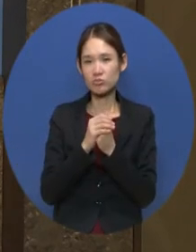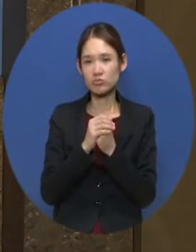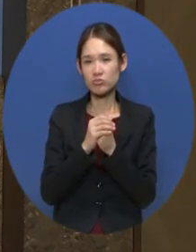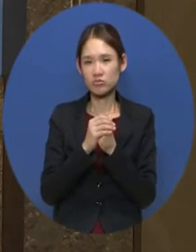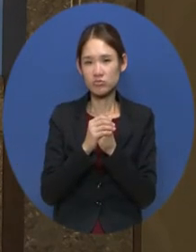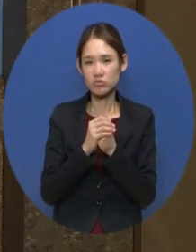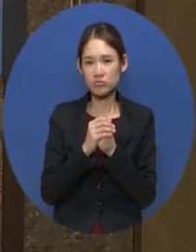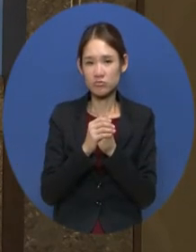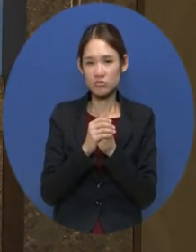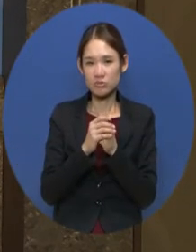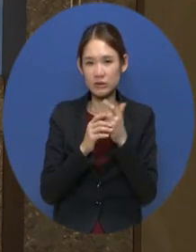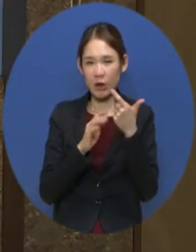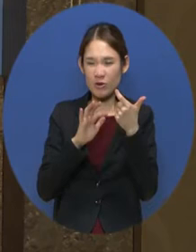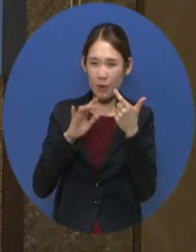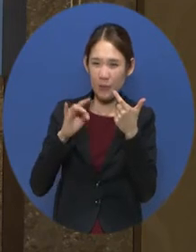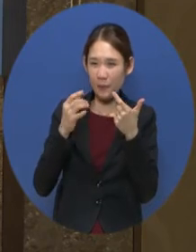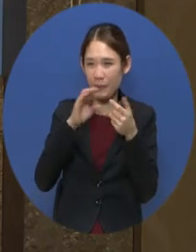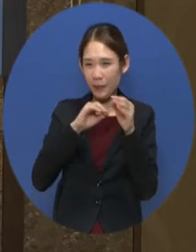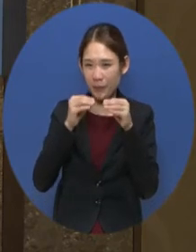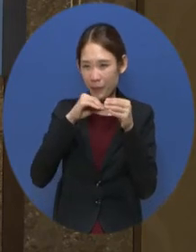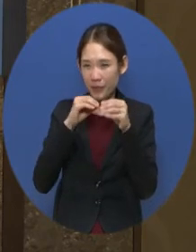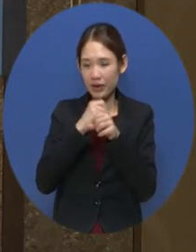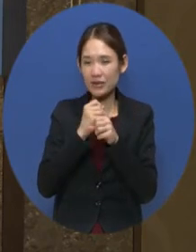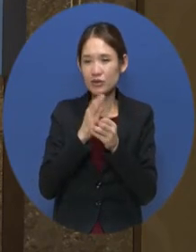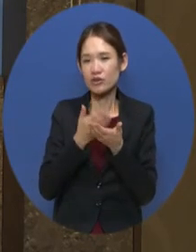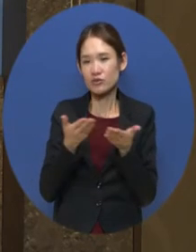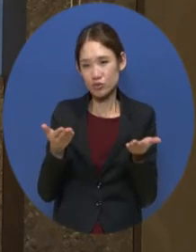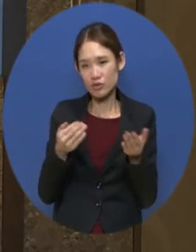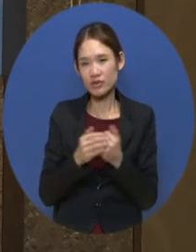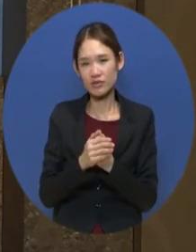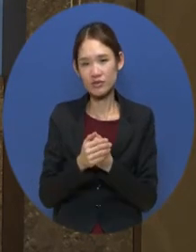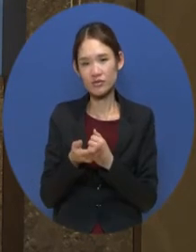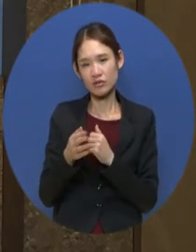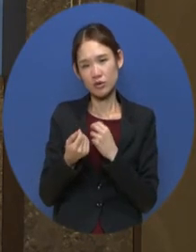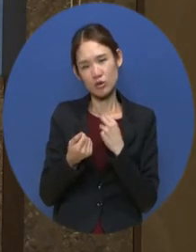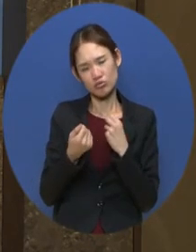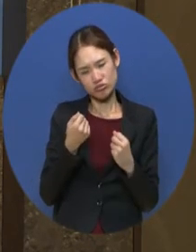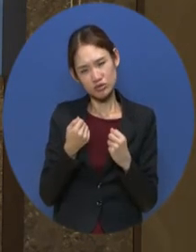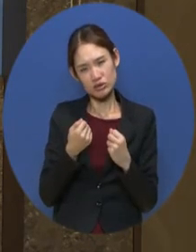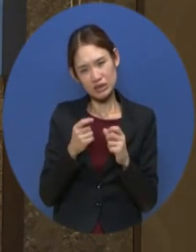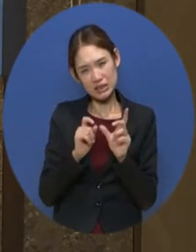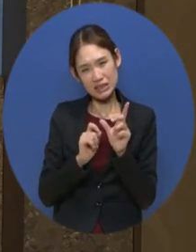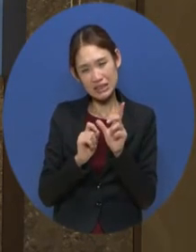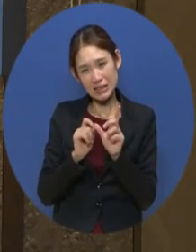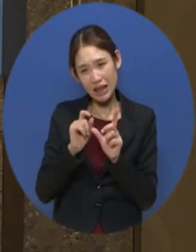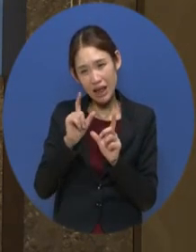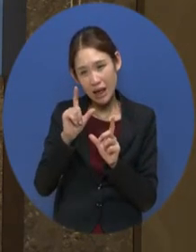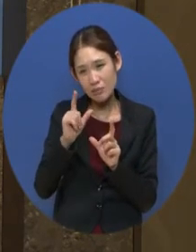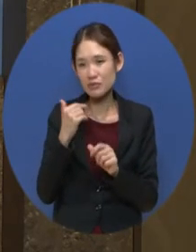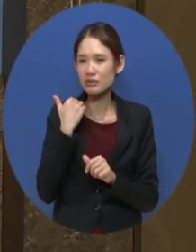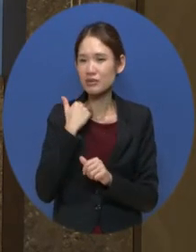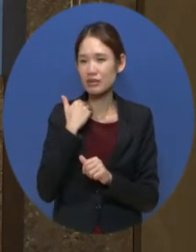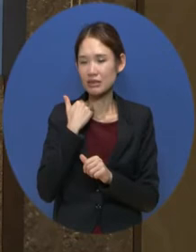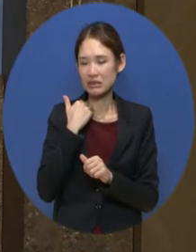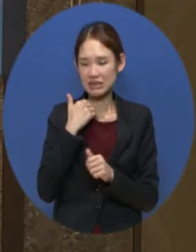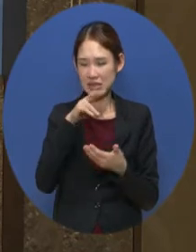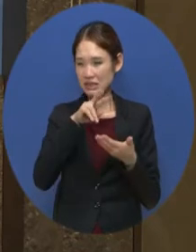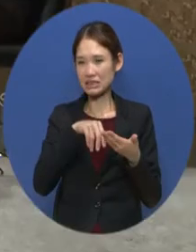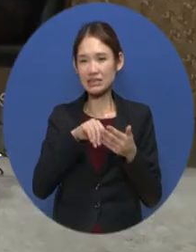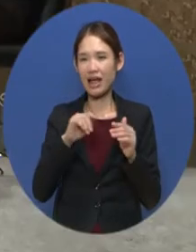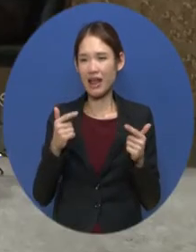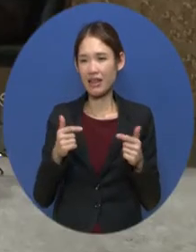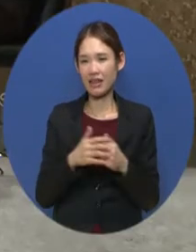뭐 16번 네. 접어서라도 제공을 해준단 말이에요. 네. 그럼에도 불구하고 보통 그걸 안 보는 경우가 많습니다. 아마